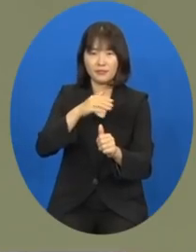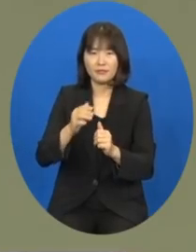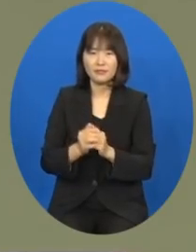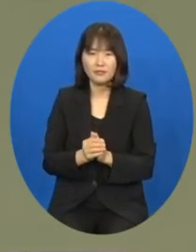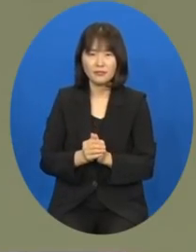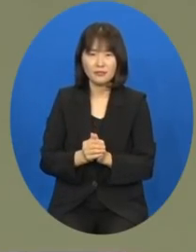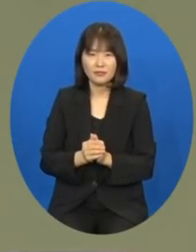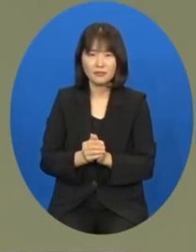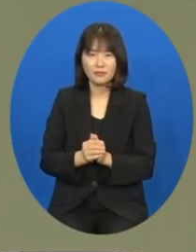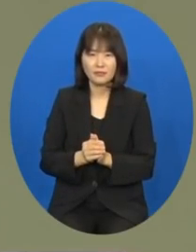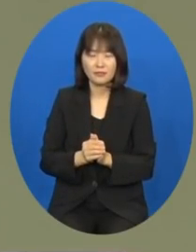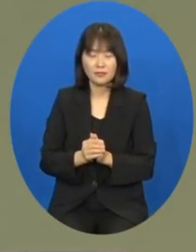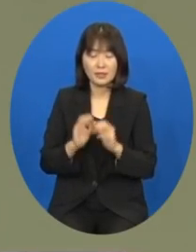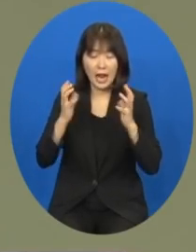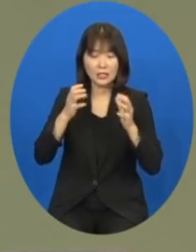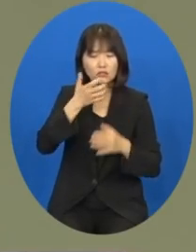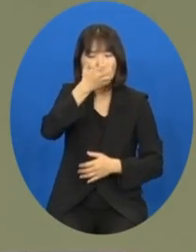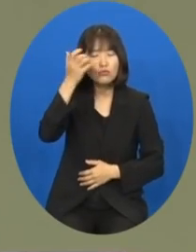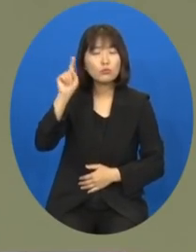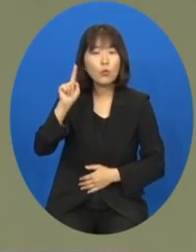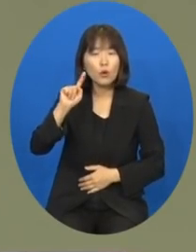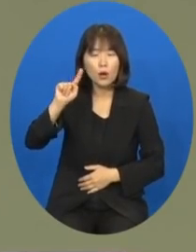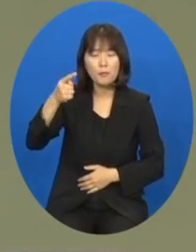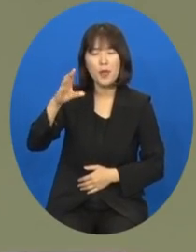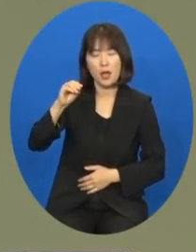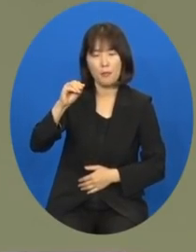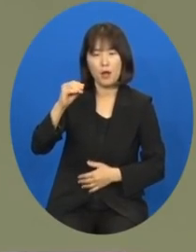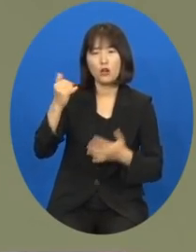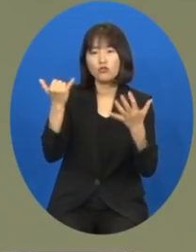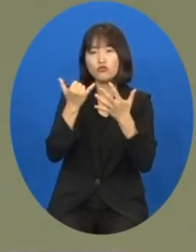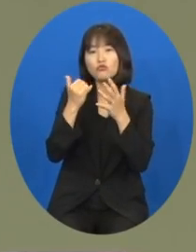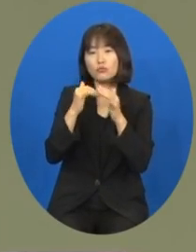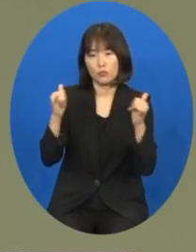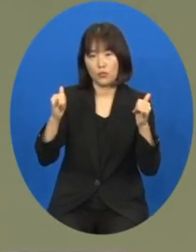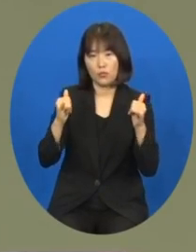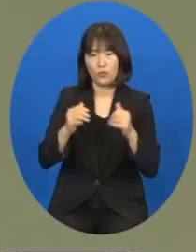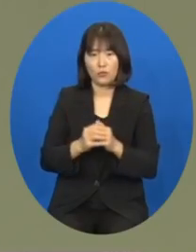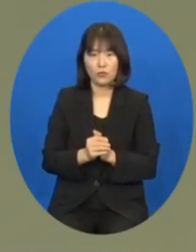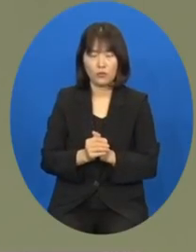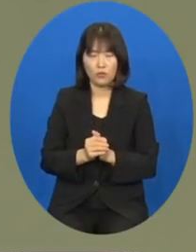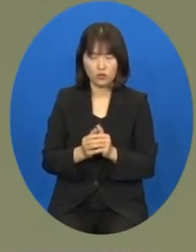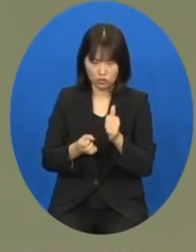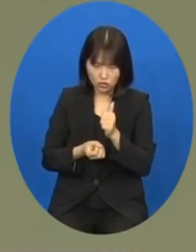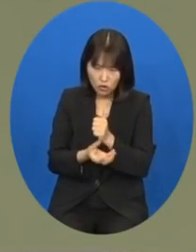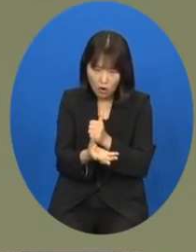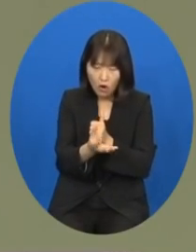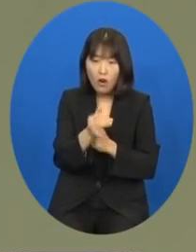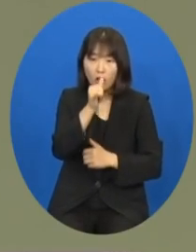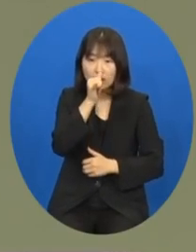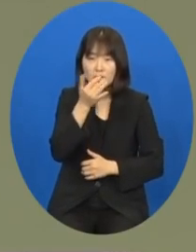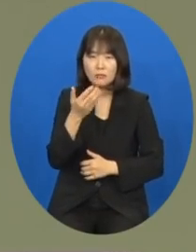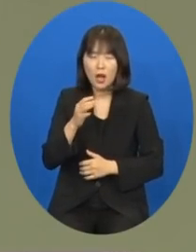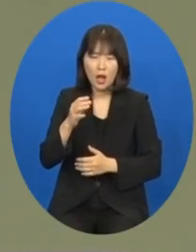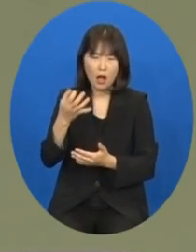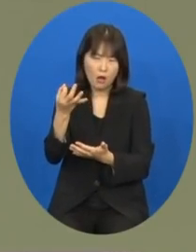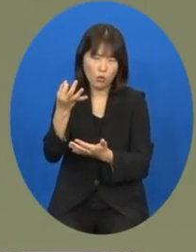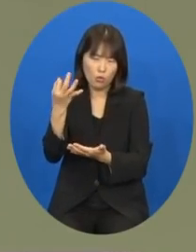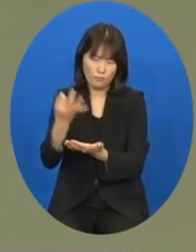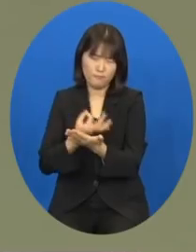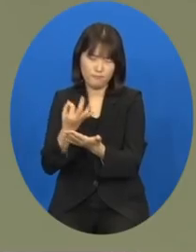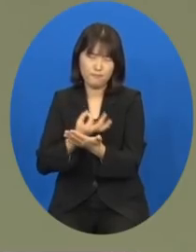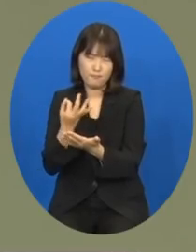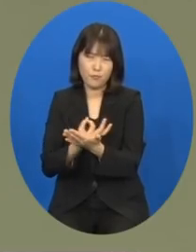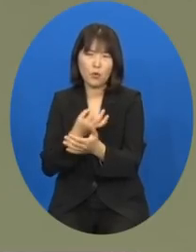100만 유튜브 어 아이들이 꿈의 100만 1 추돌 영향력도 있지만 거기서 나오는 수익 돈